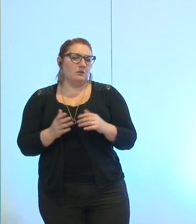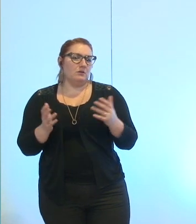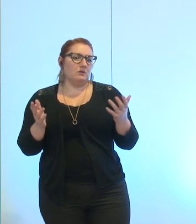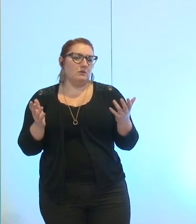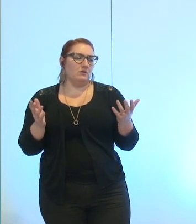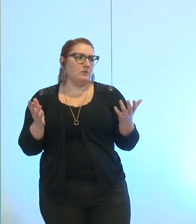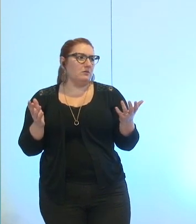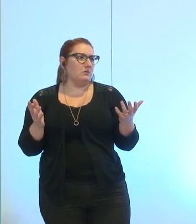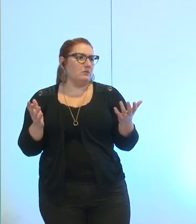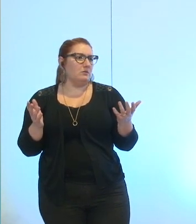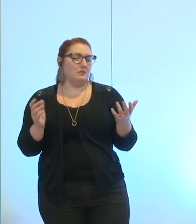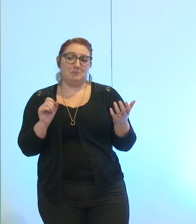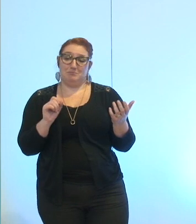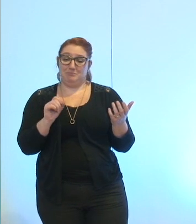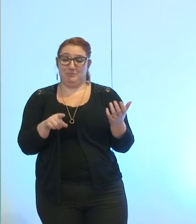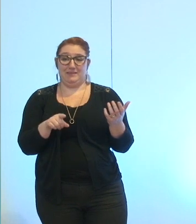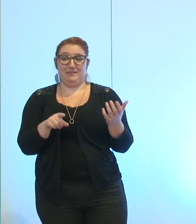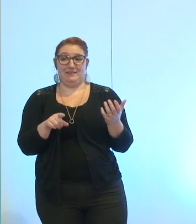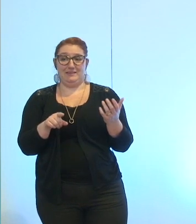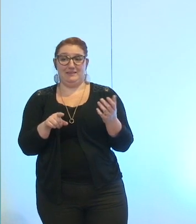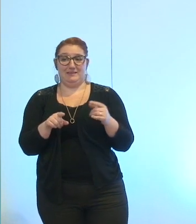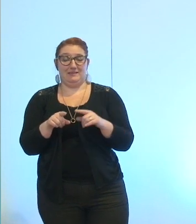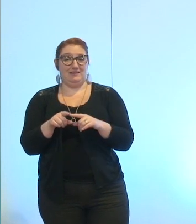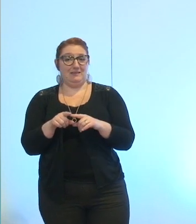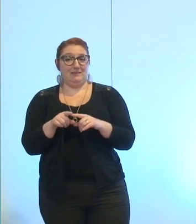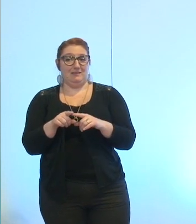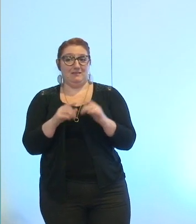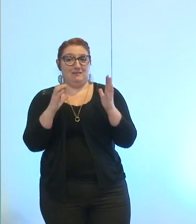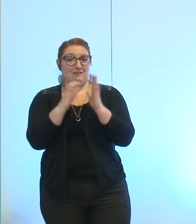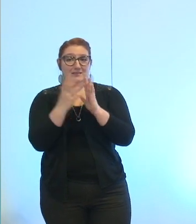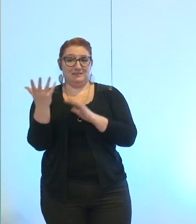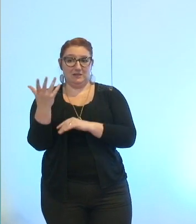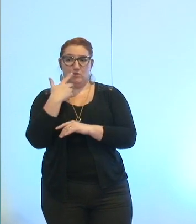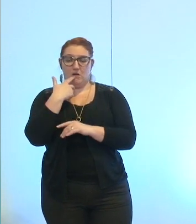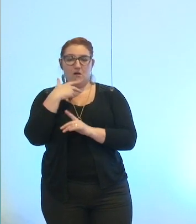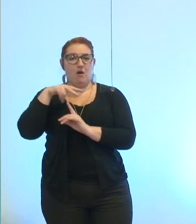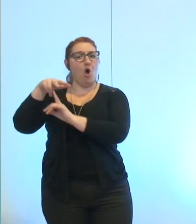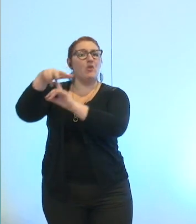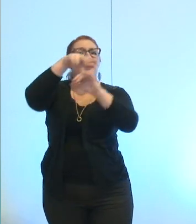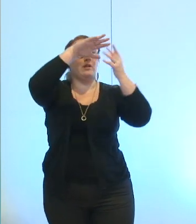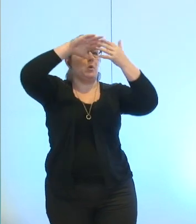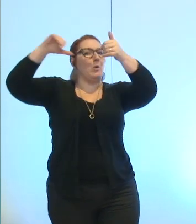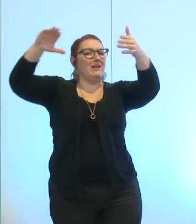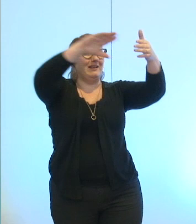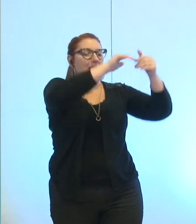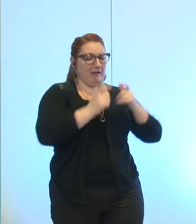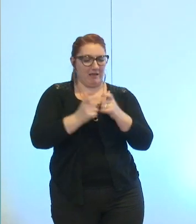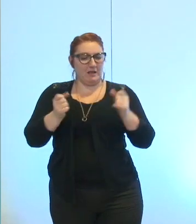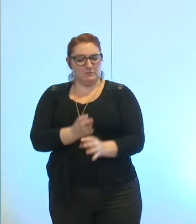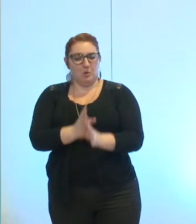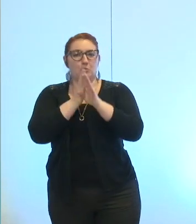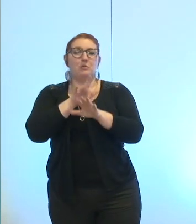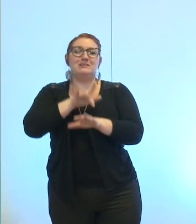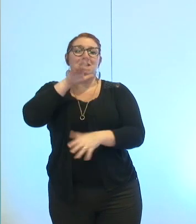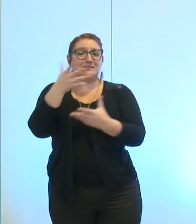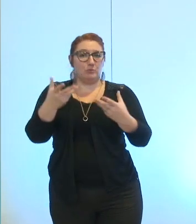à empêcher l'implantation d'antennes rela dans un rayon de 100 m autour des établ recevant du public